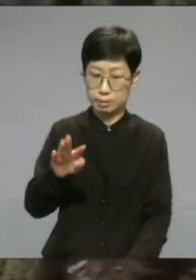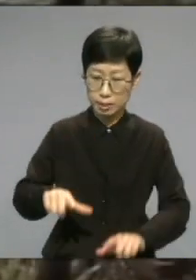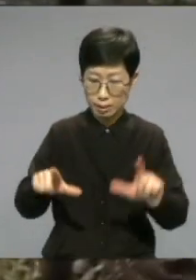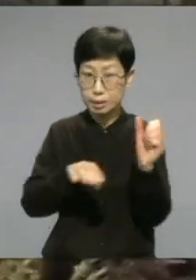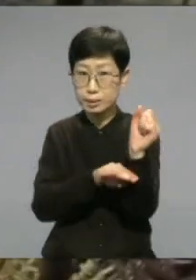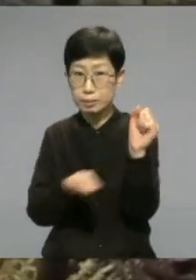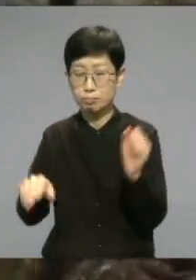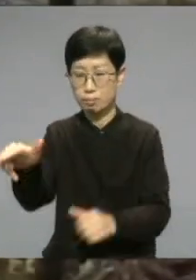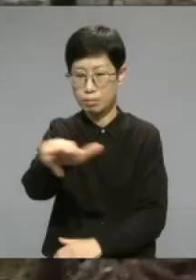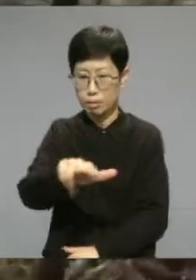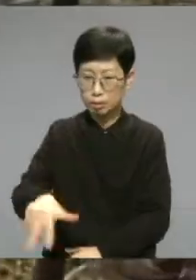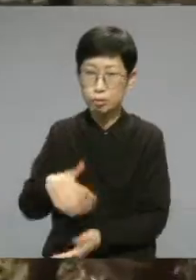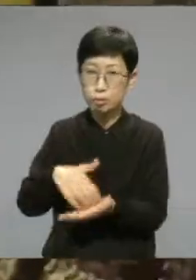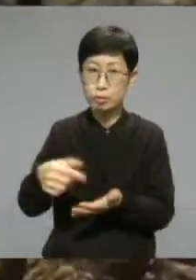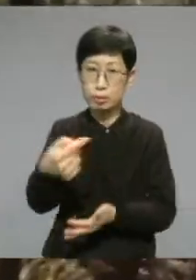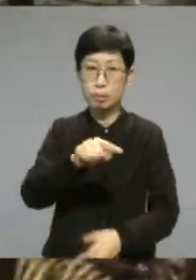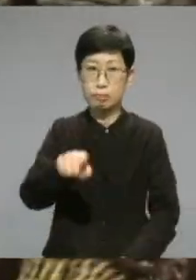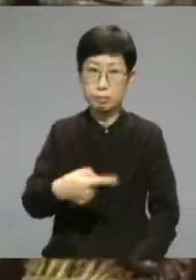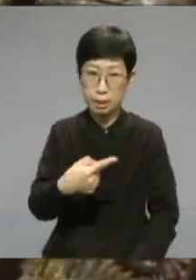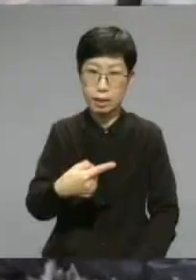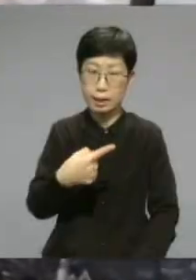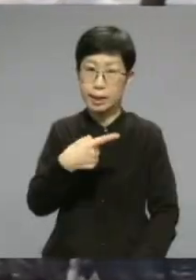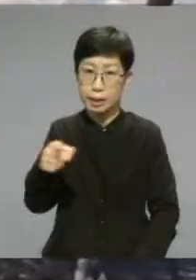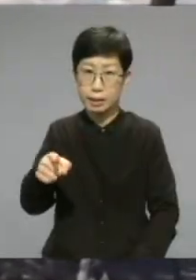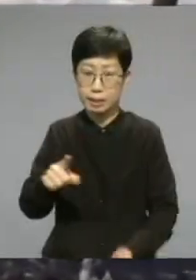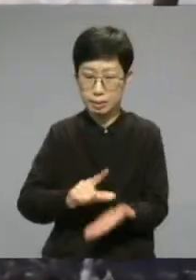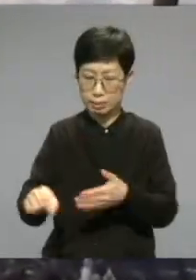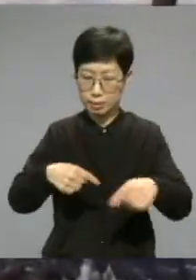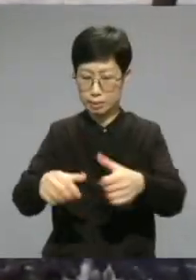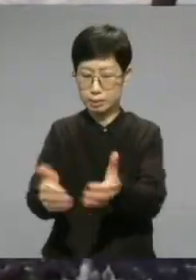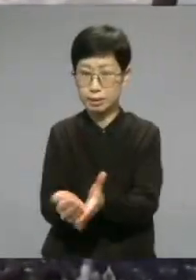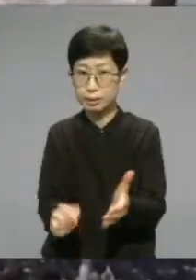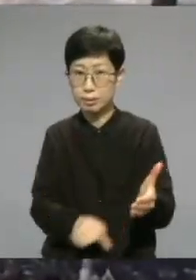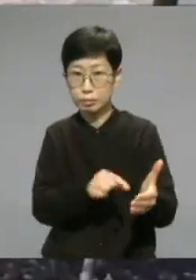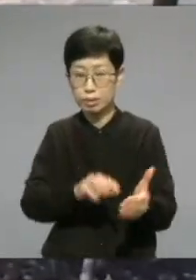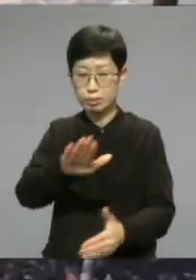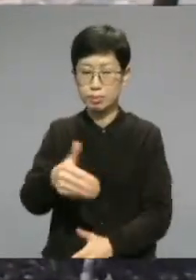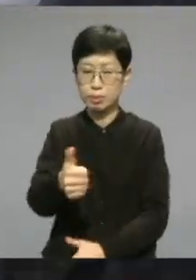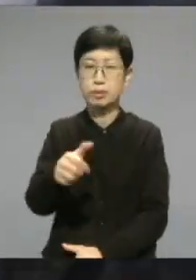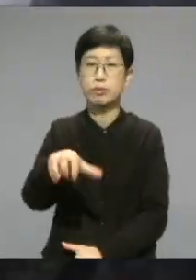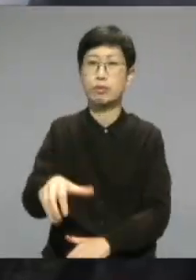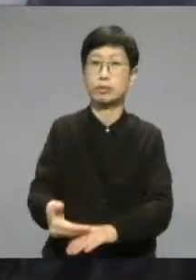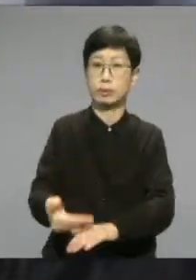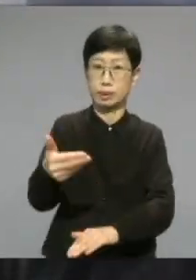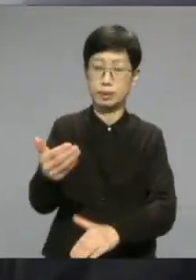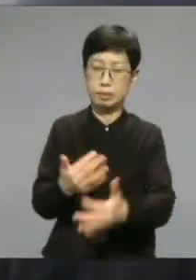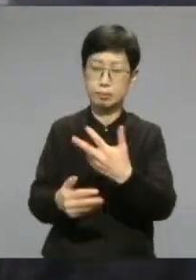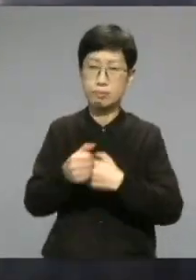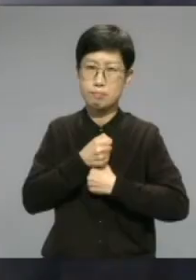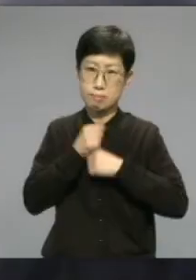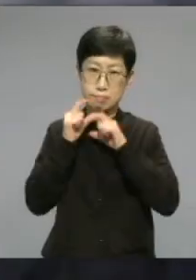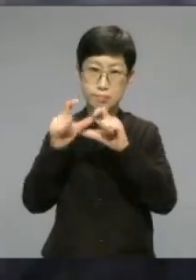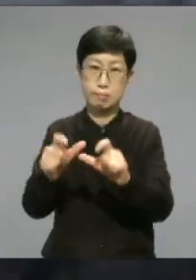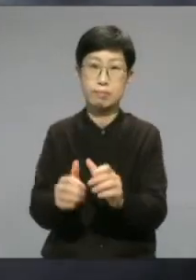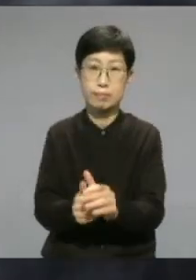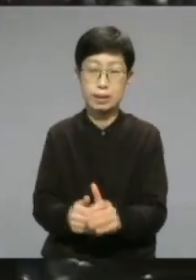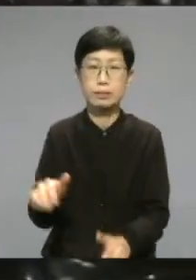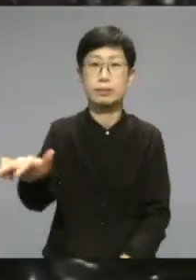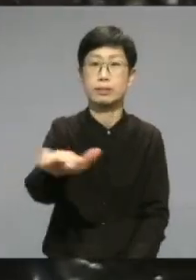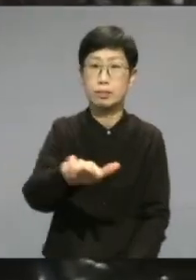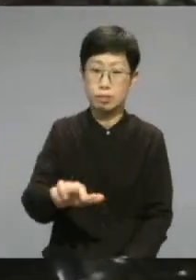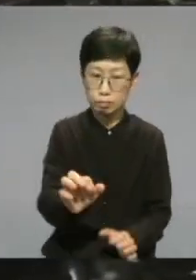기준으로 전국 1,101개 지방자치단체 중 950개 이상이 산불 경보를 발령했습니다.